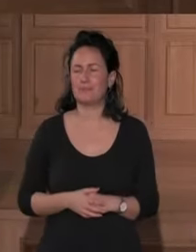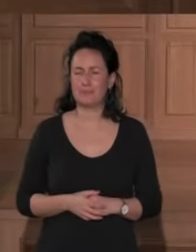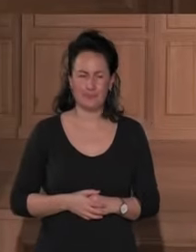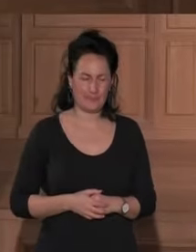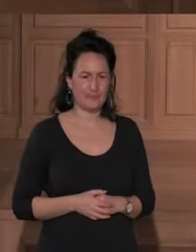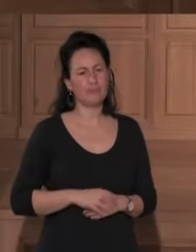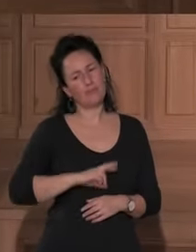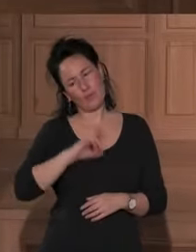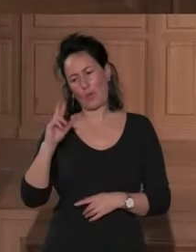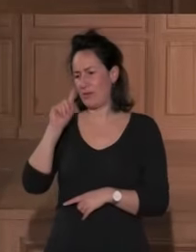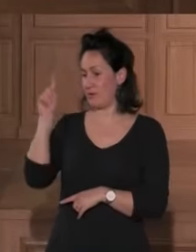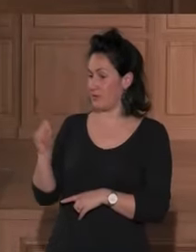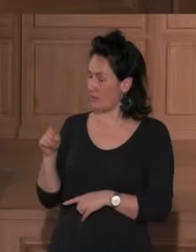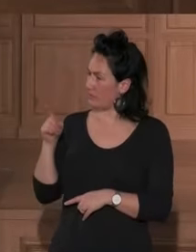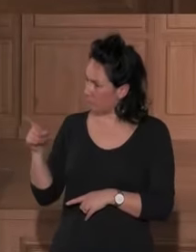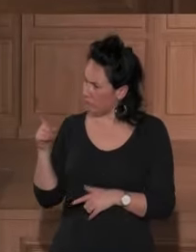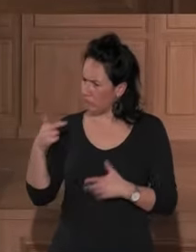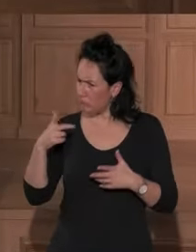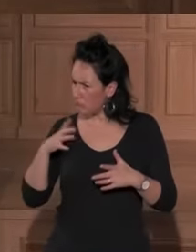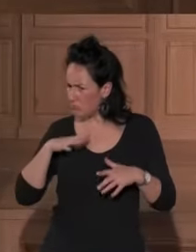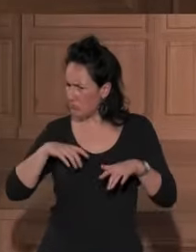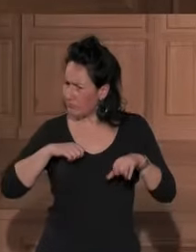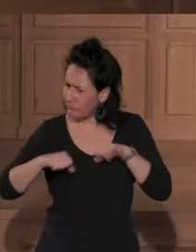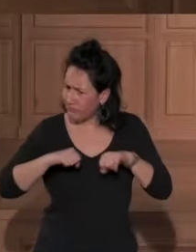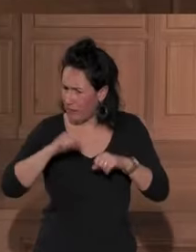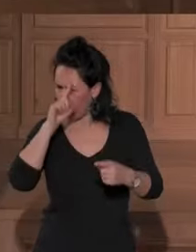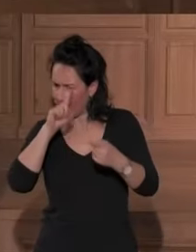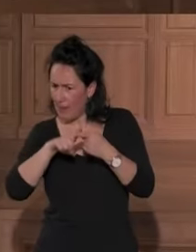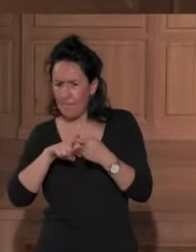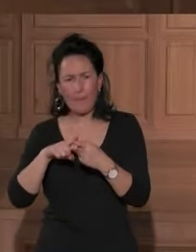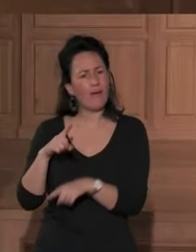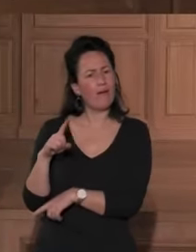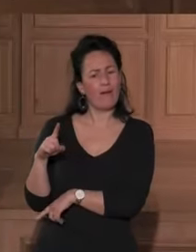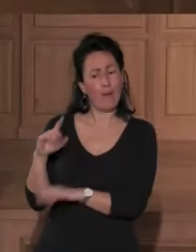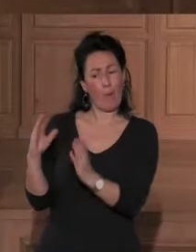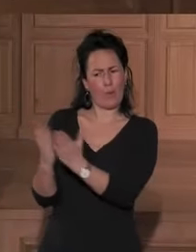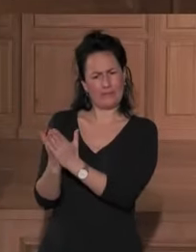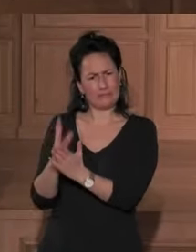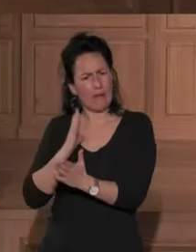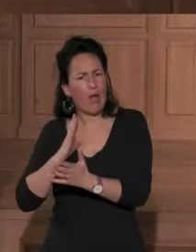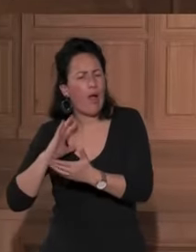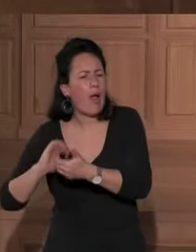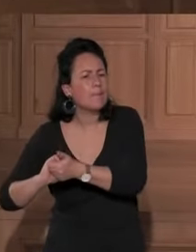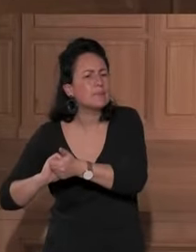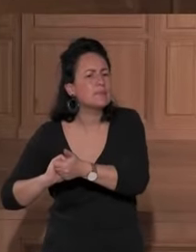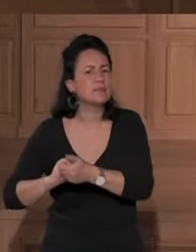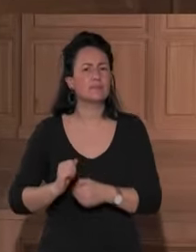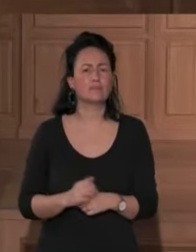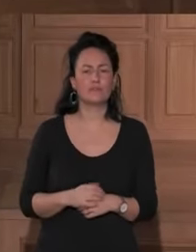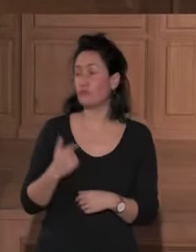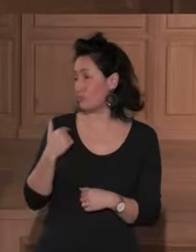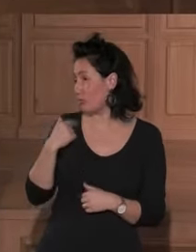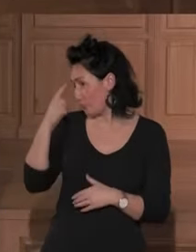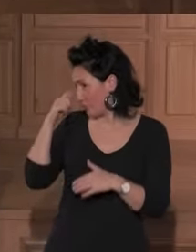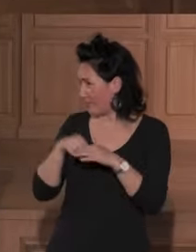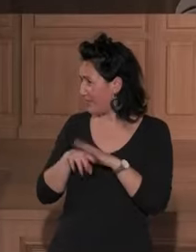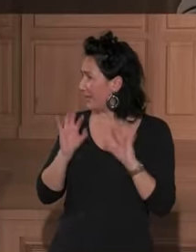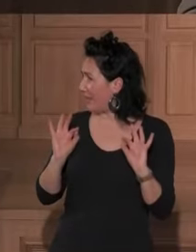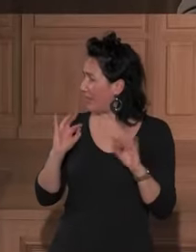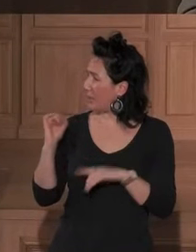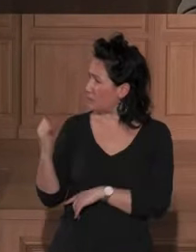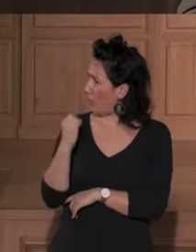menez-vous des actions pour que les autistes aient des amis? Voilà, j'imagine en creux la question de la solitude.